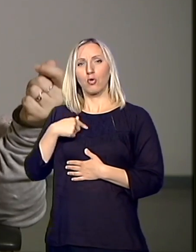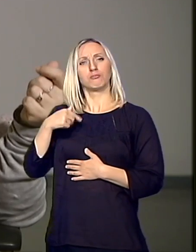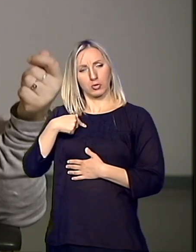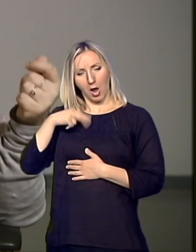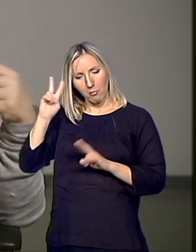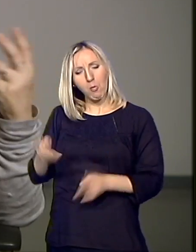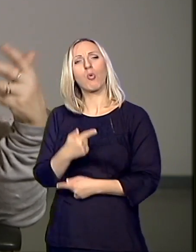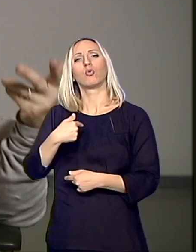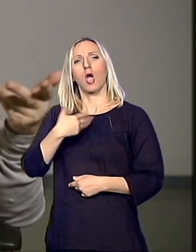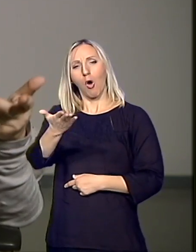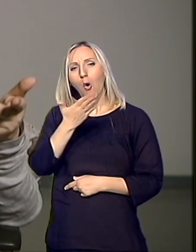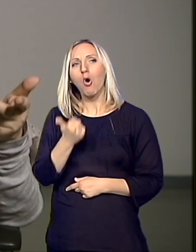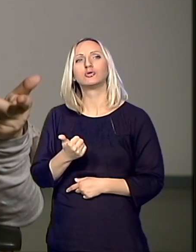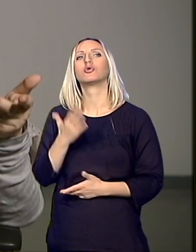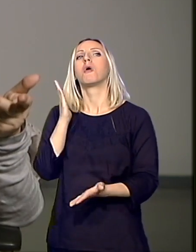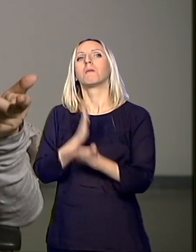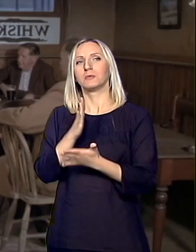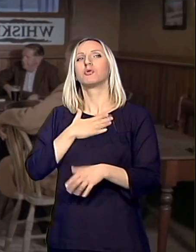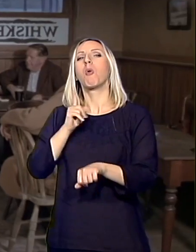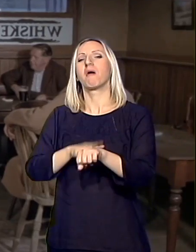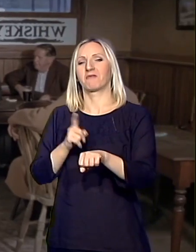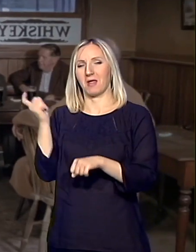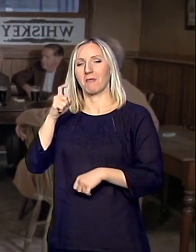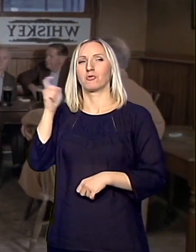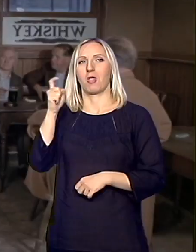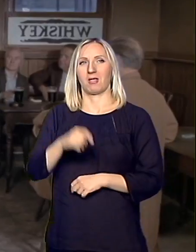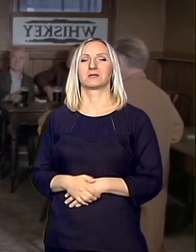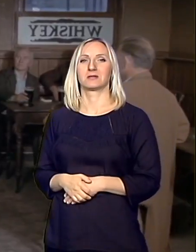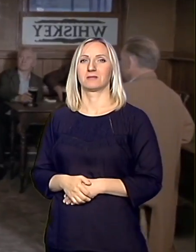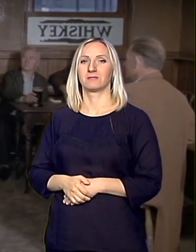mogu i dođe će mojih 5 minuta.